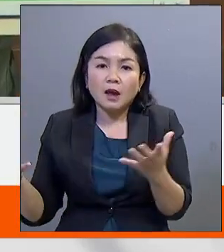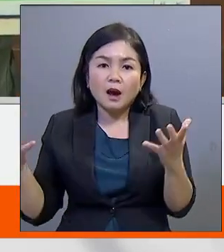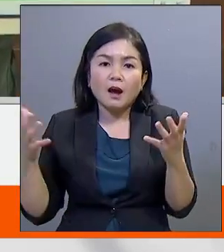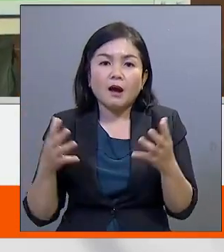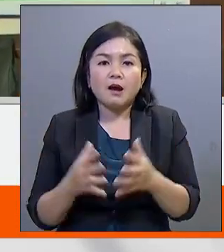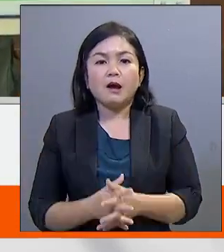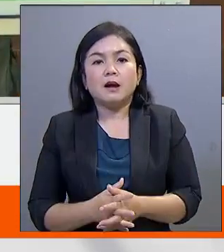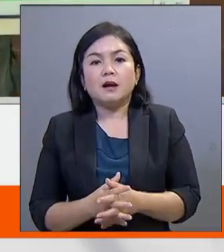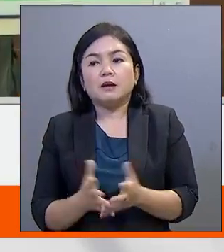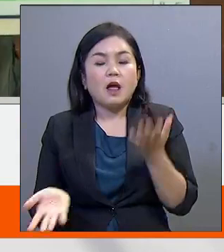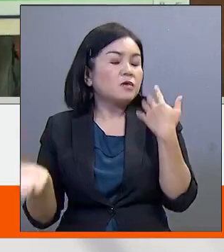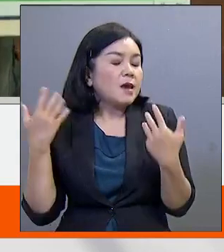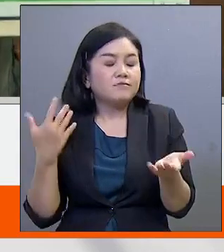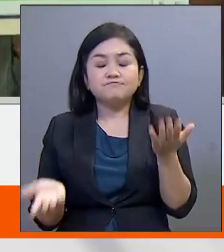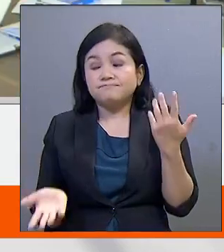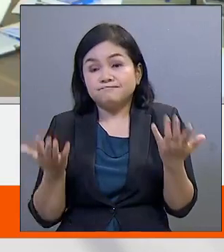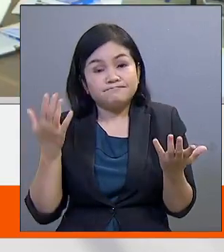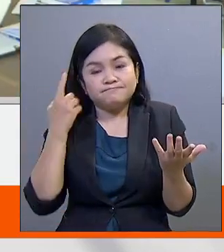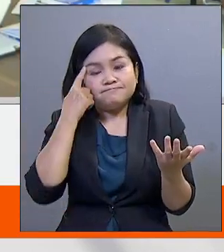าท streut